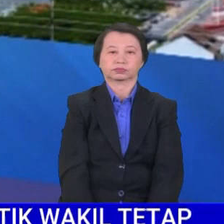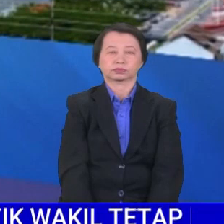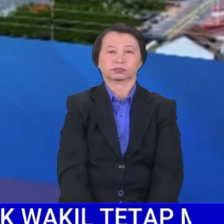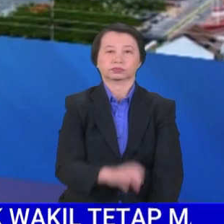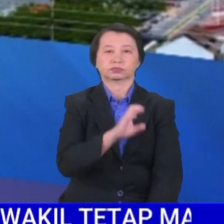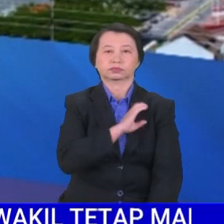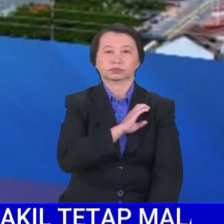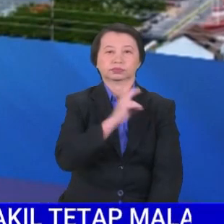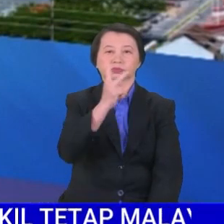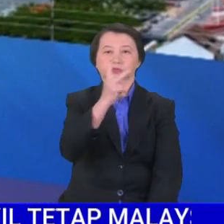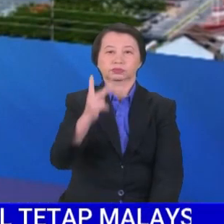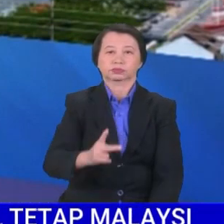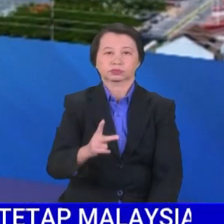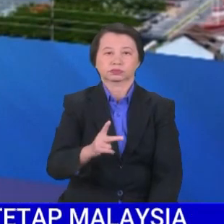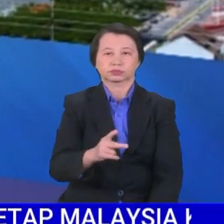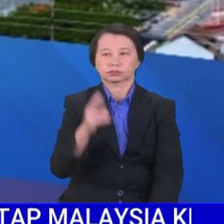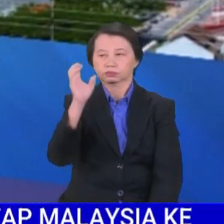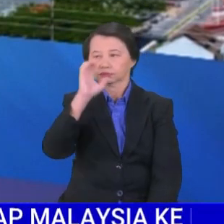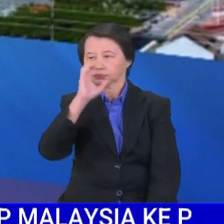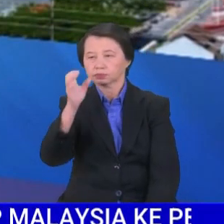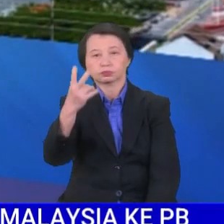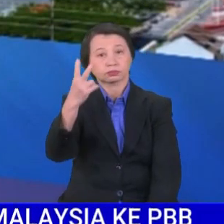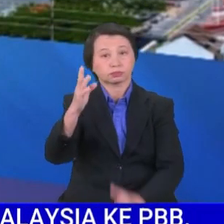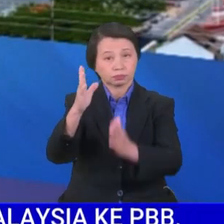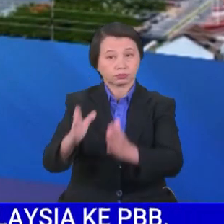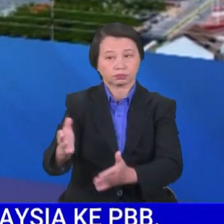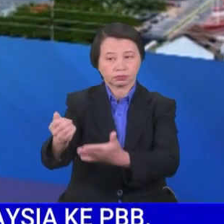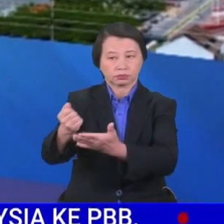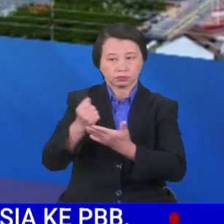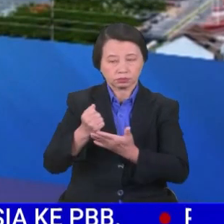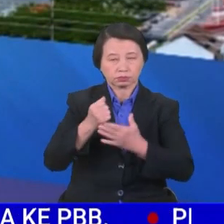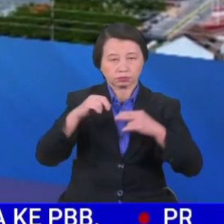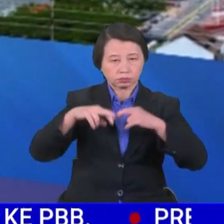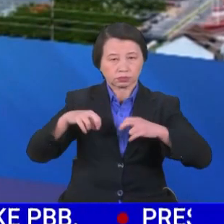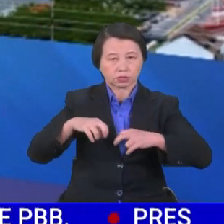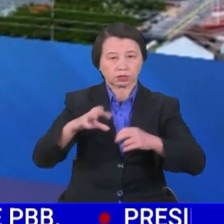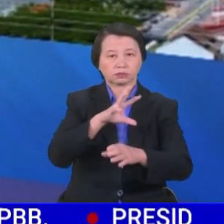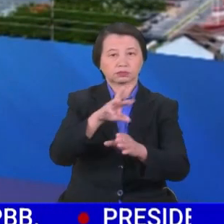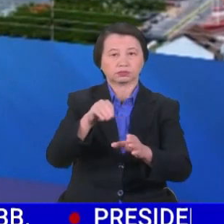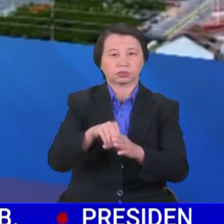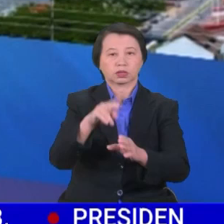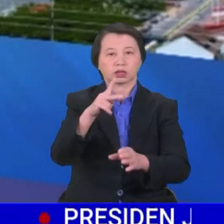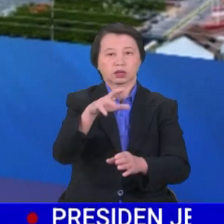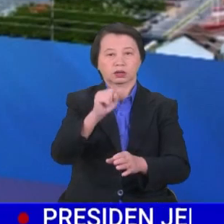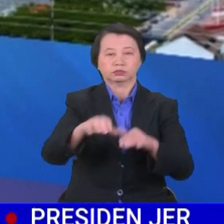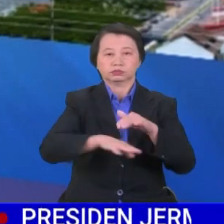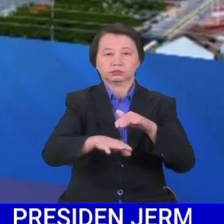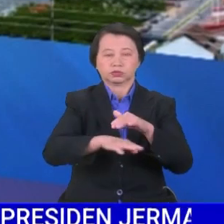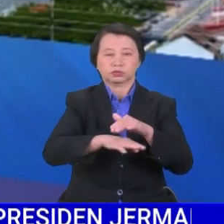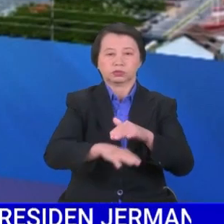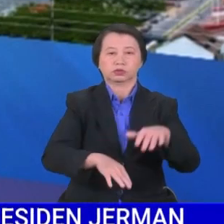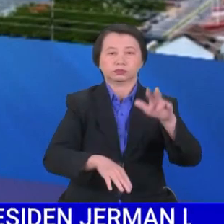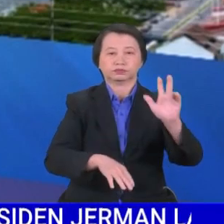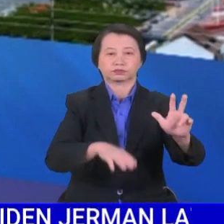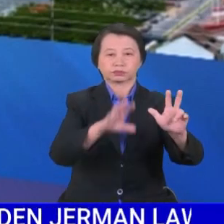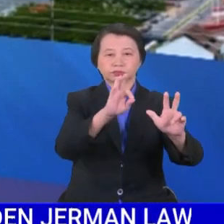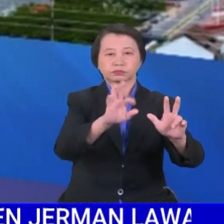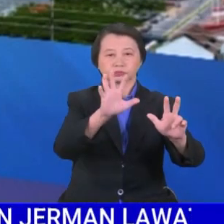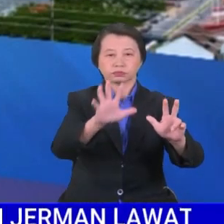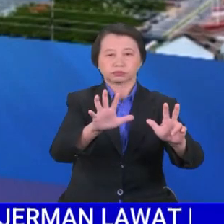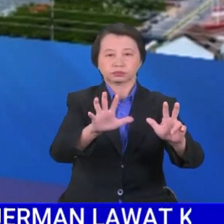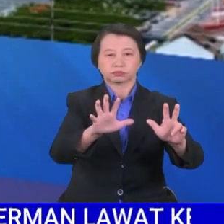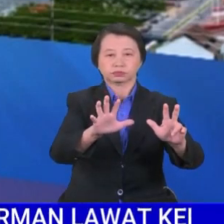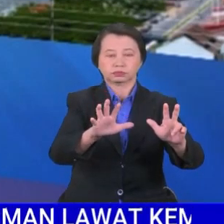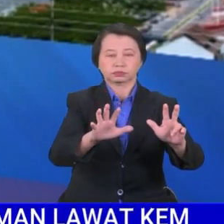kucing kini sedang memburu dua individu untuk membantu siasatan melibatkan Case di bawah section 395